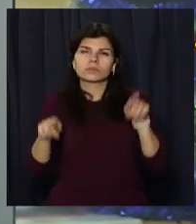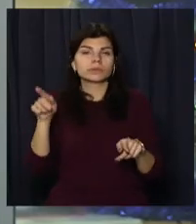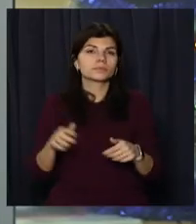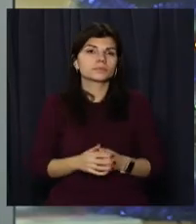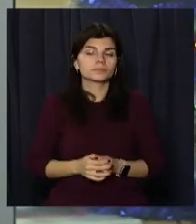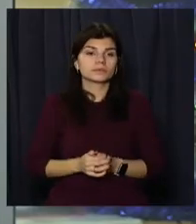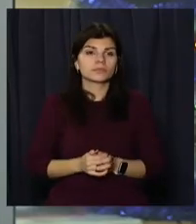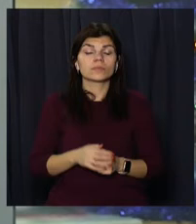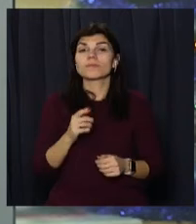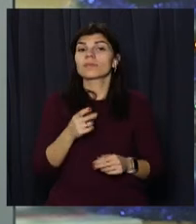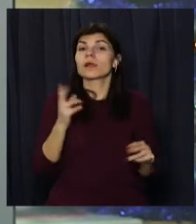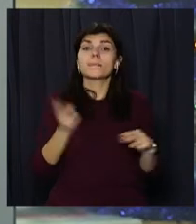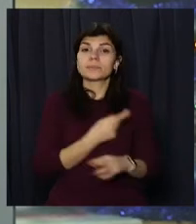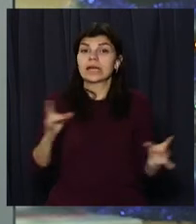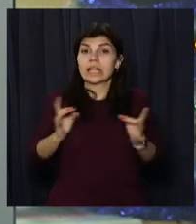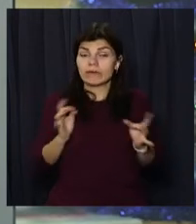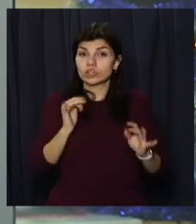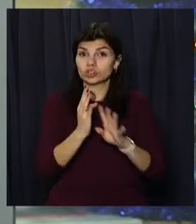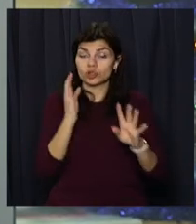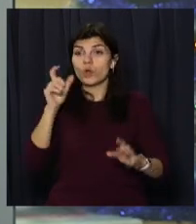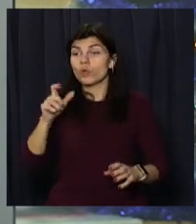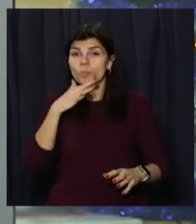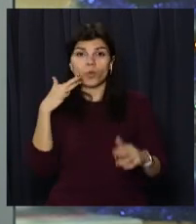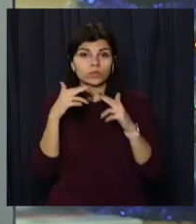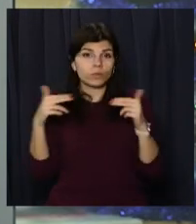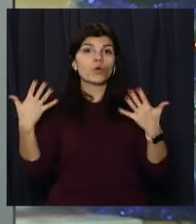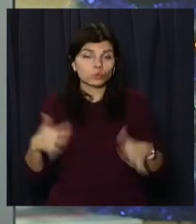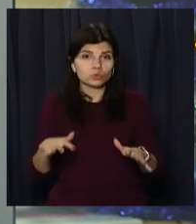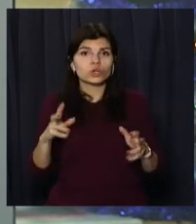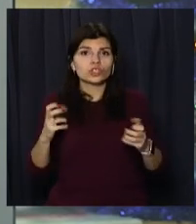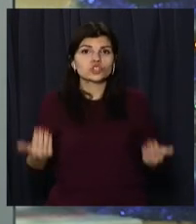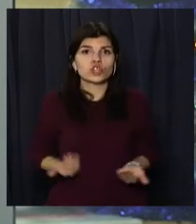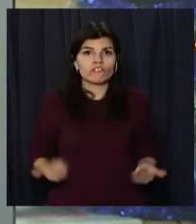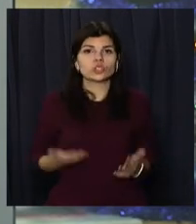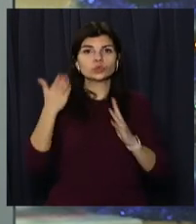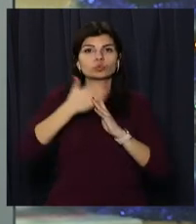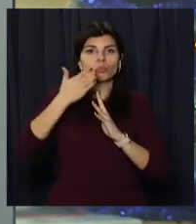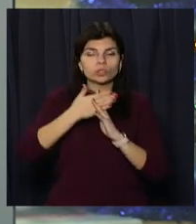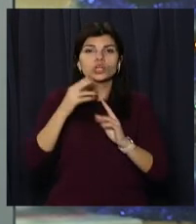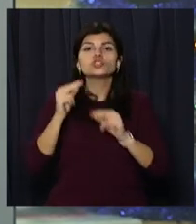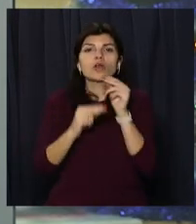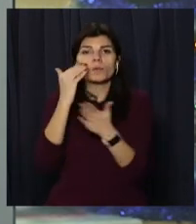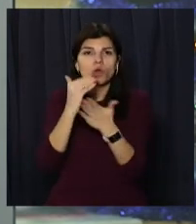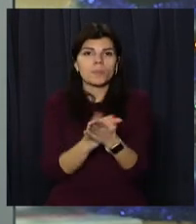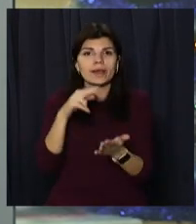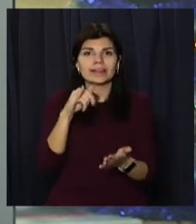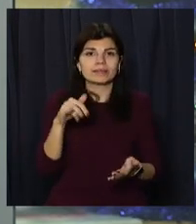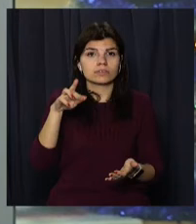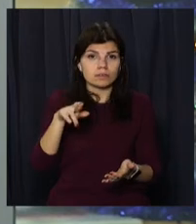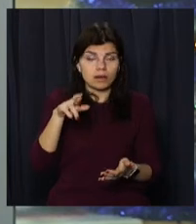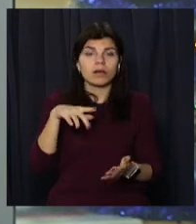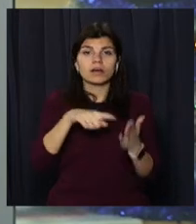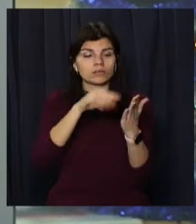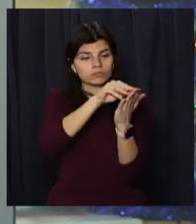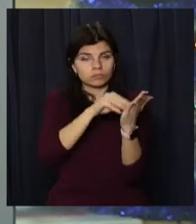Без нервів та черг з півсотні дніпрян вже скористались можливістю отримати житлові субсидії через Дію. Заповнити віртуальну заяву